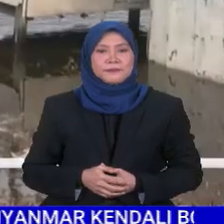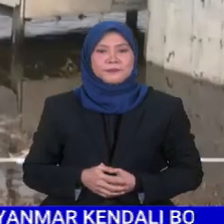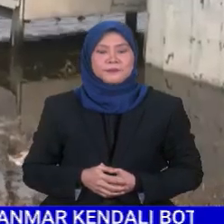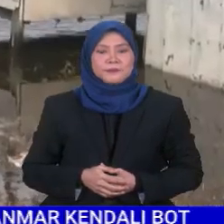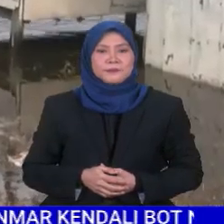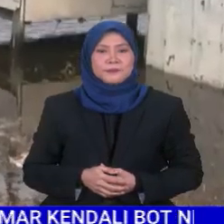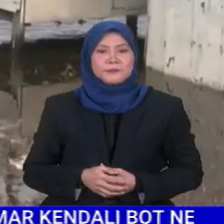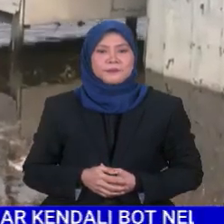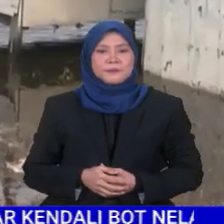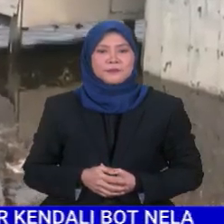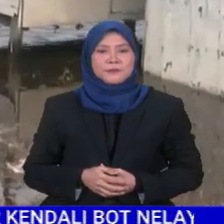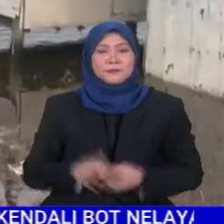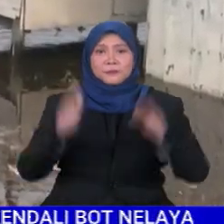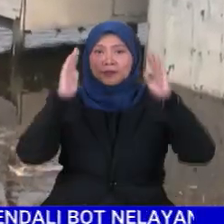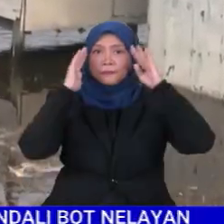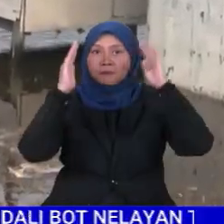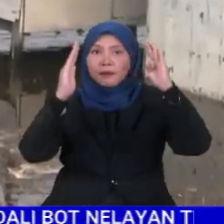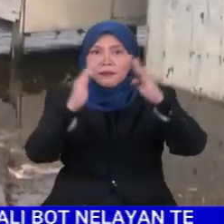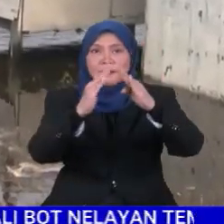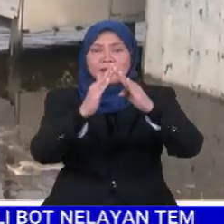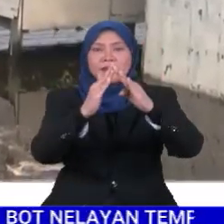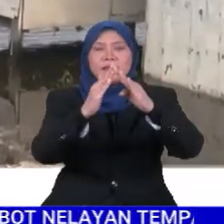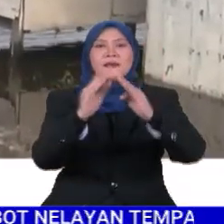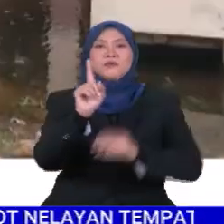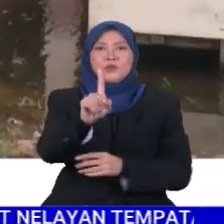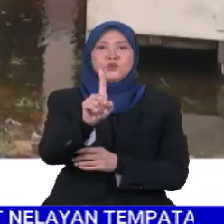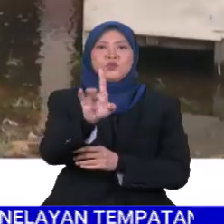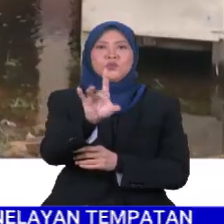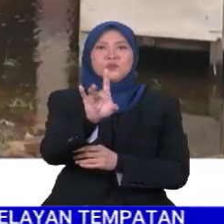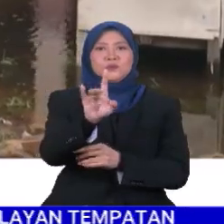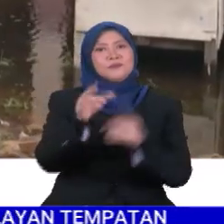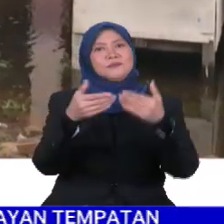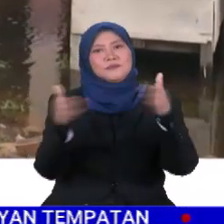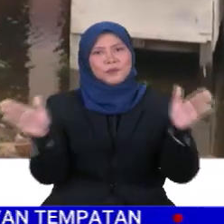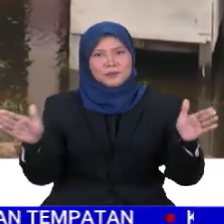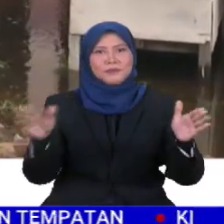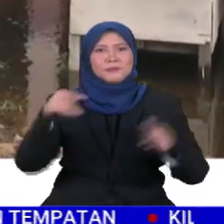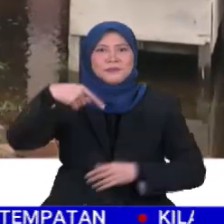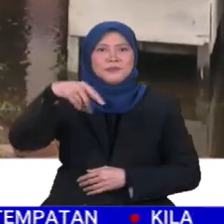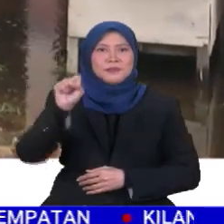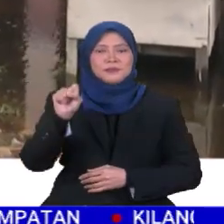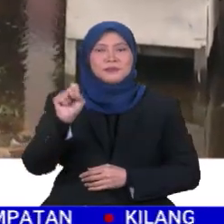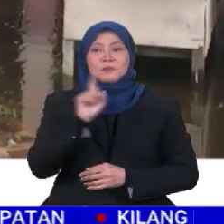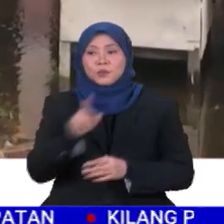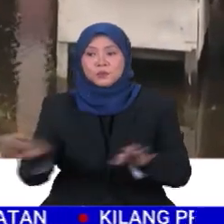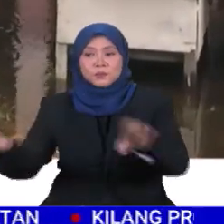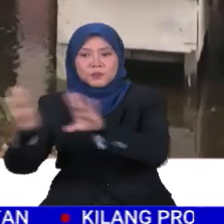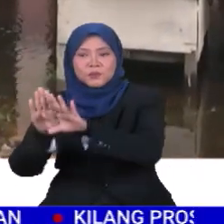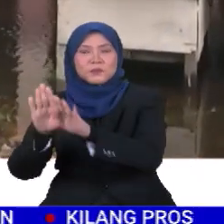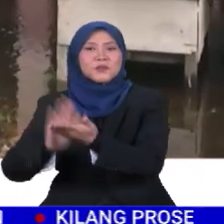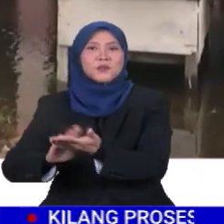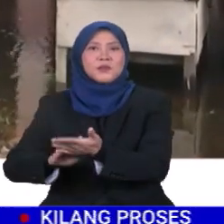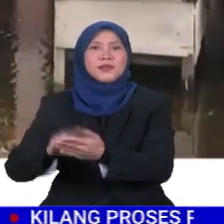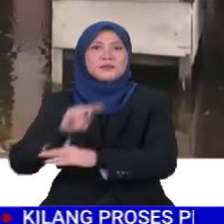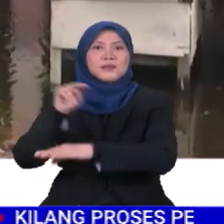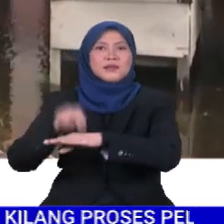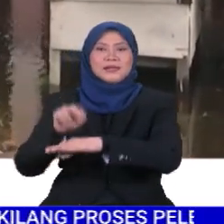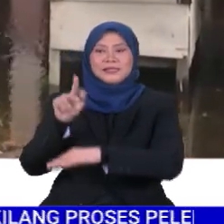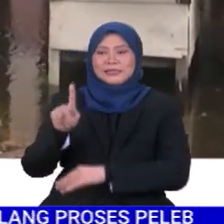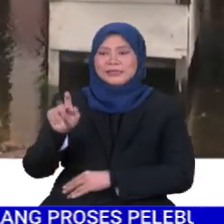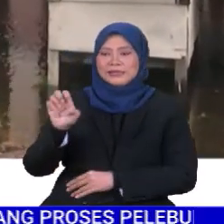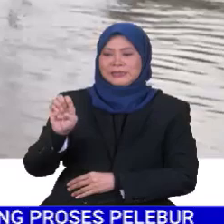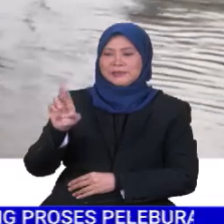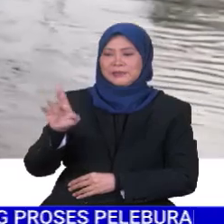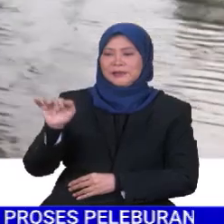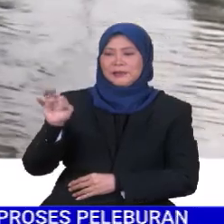Tengah sementara di Pahang hanya sebuah PPS yang masih dibuka I susulan penutupan PPS sekolah kebangsaan kerayong